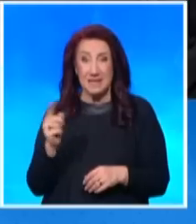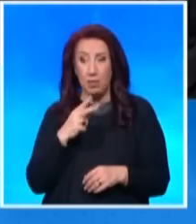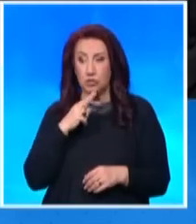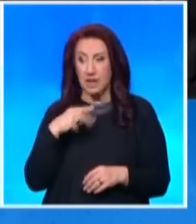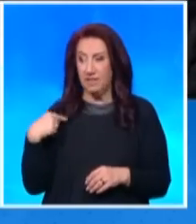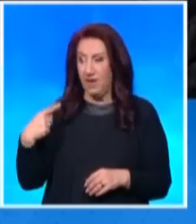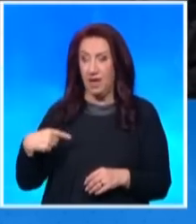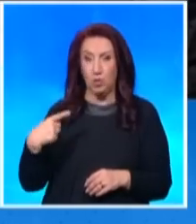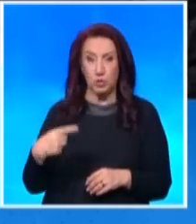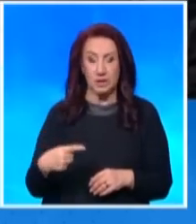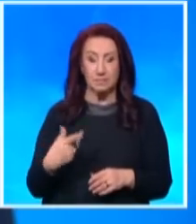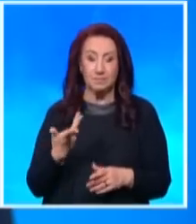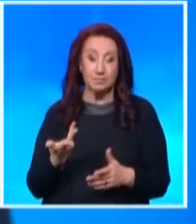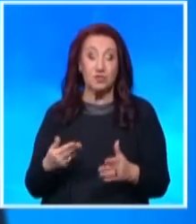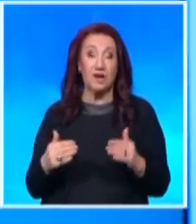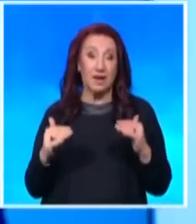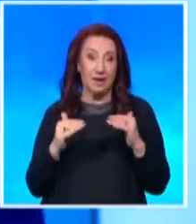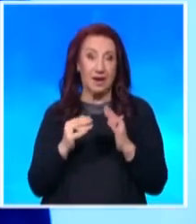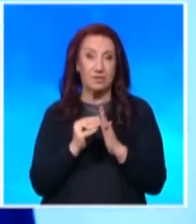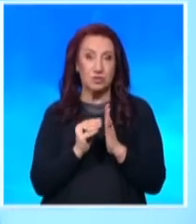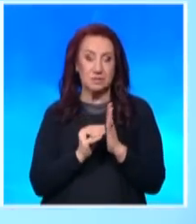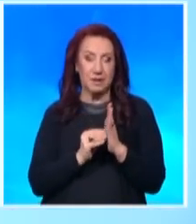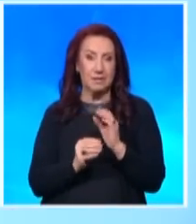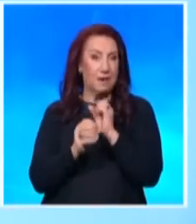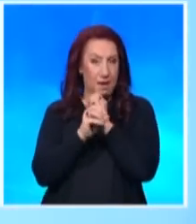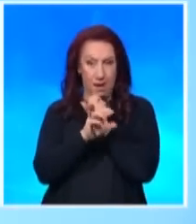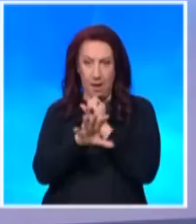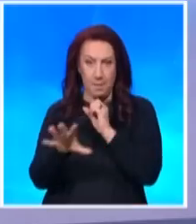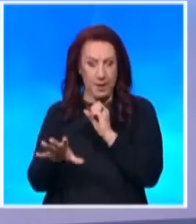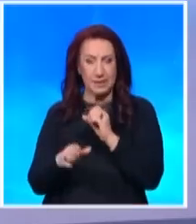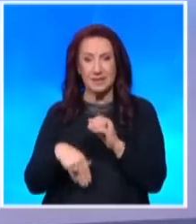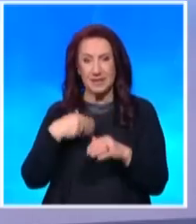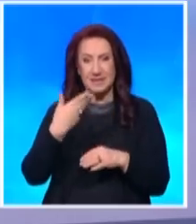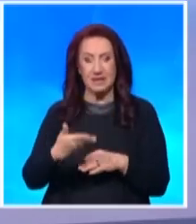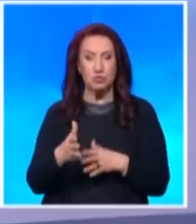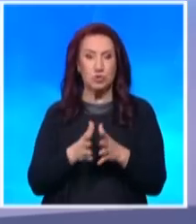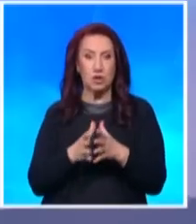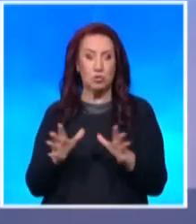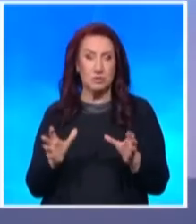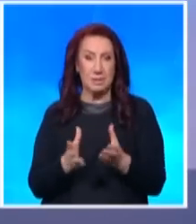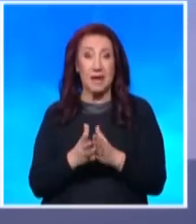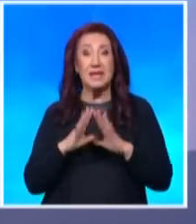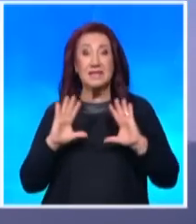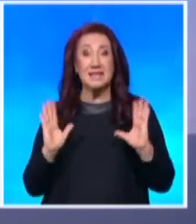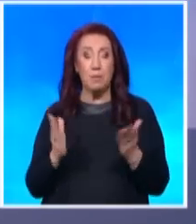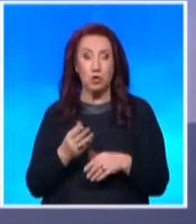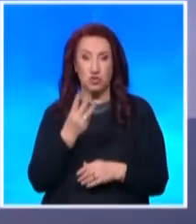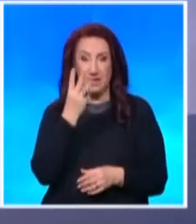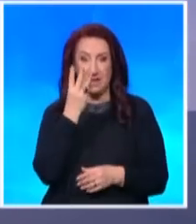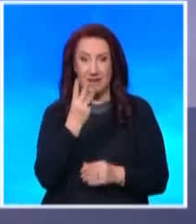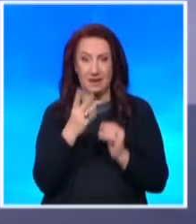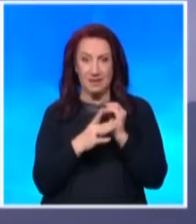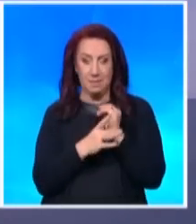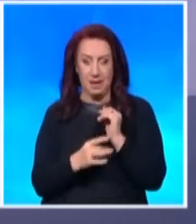избирателна комисия. Кампанията за 49-тото Народно събрание започва на националния празник 3 март, а денят за